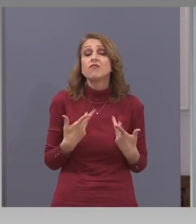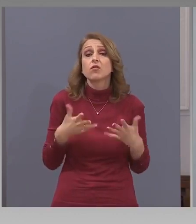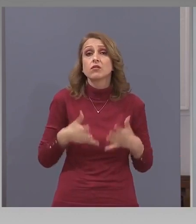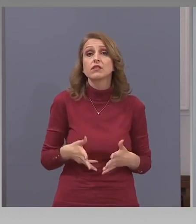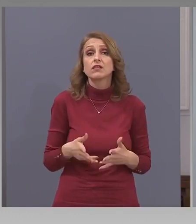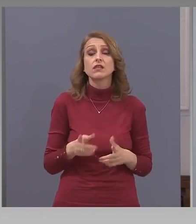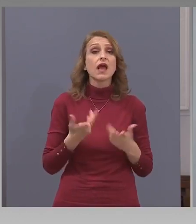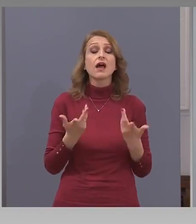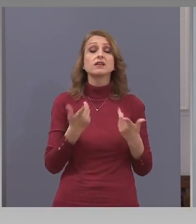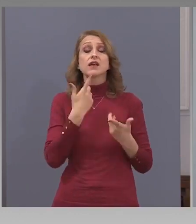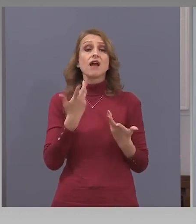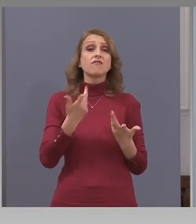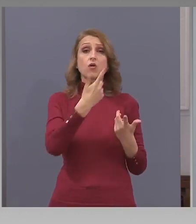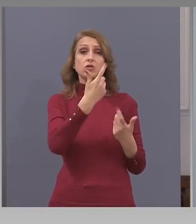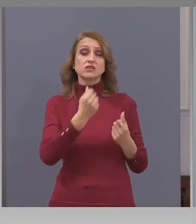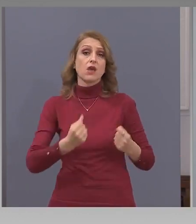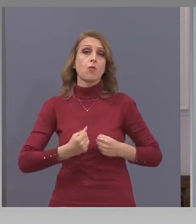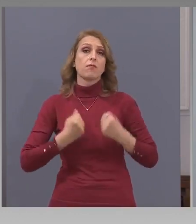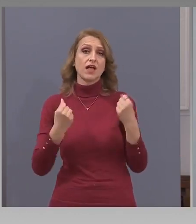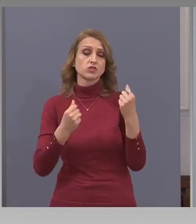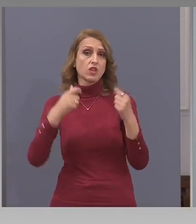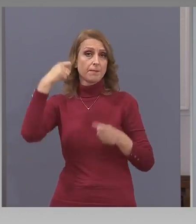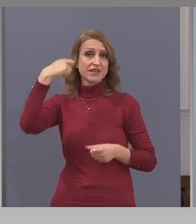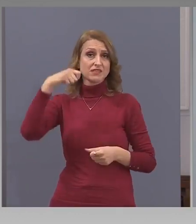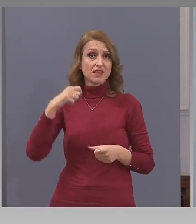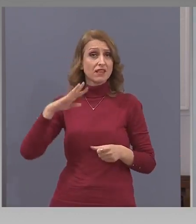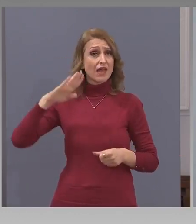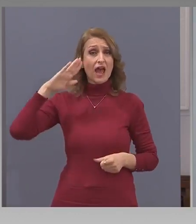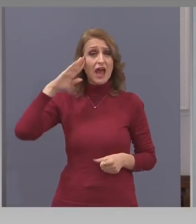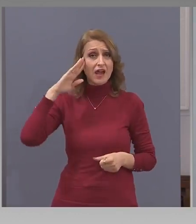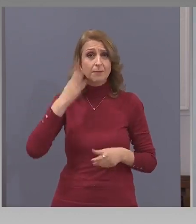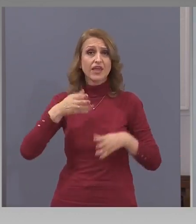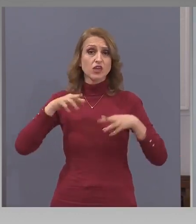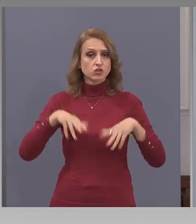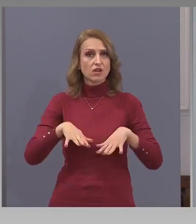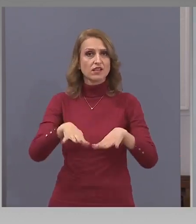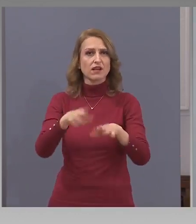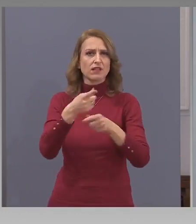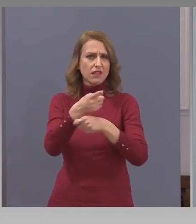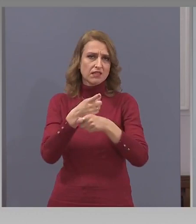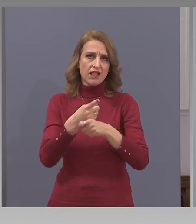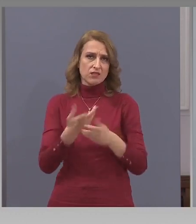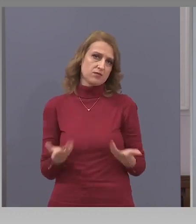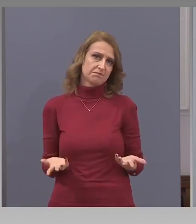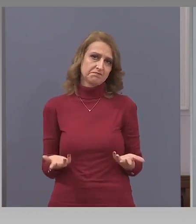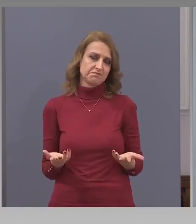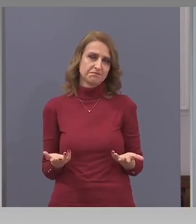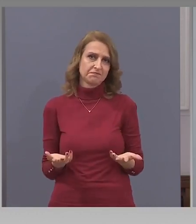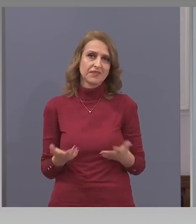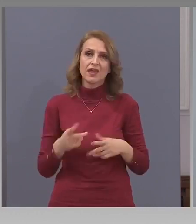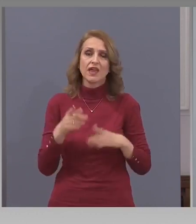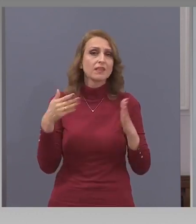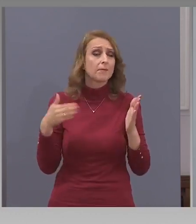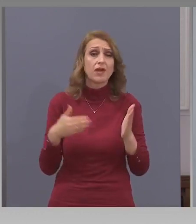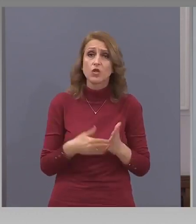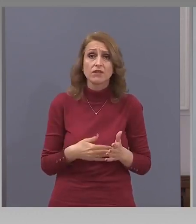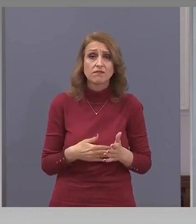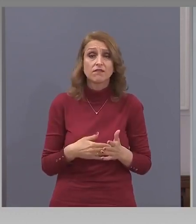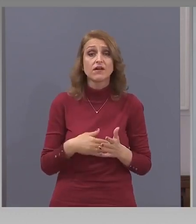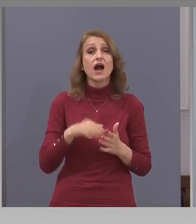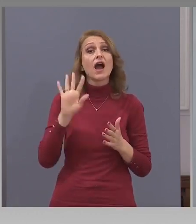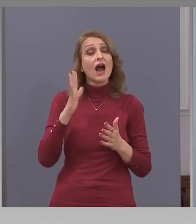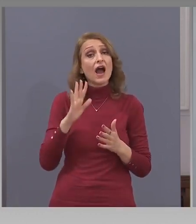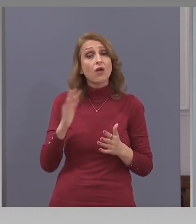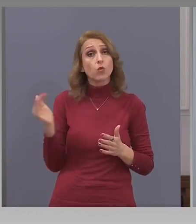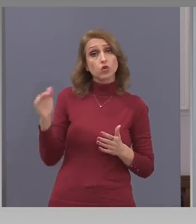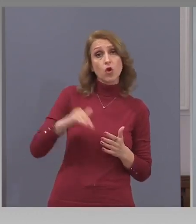Кое го е уплашило от това, че армията ще тръгне с танковете срещу хората или какво? Напротив, армията